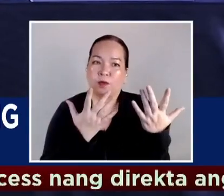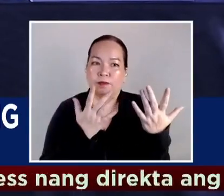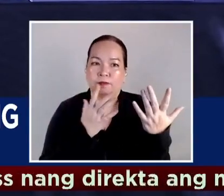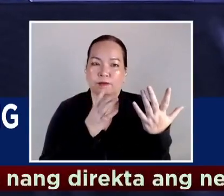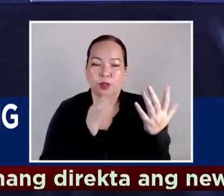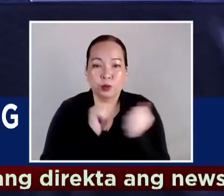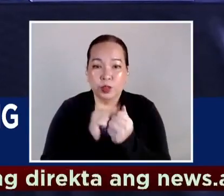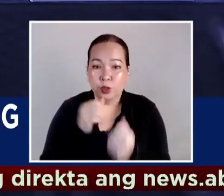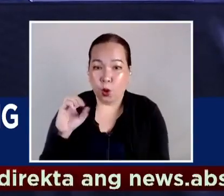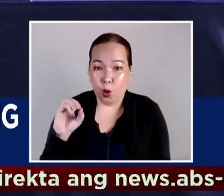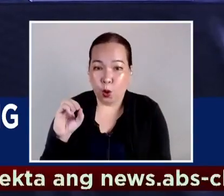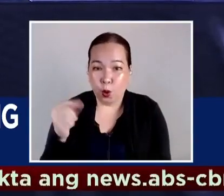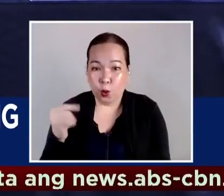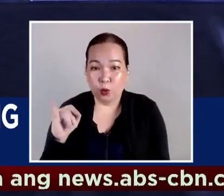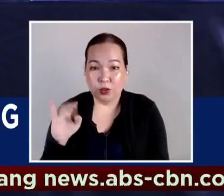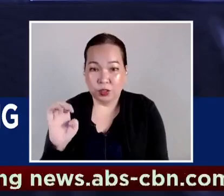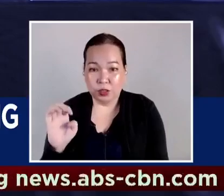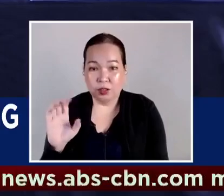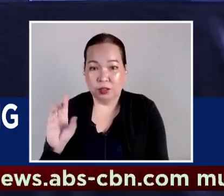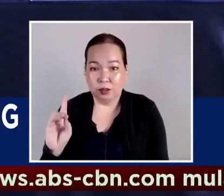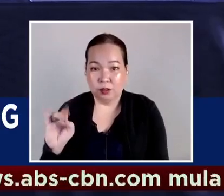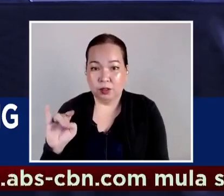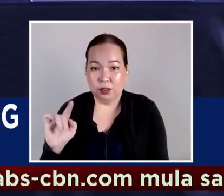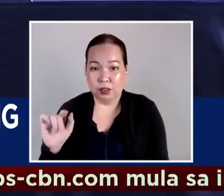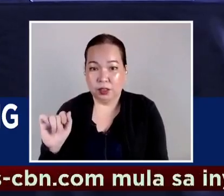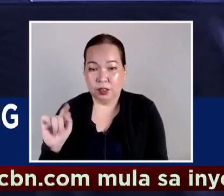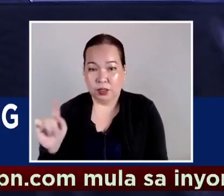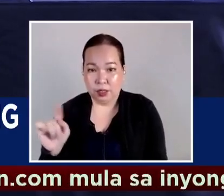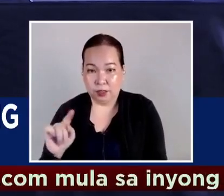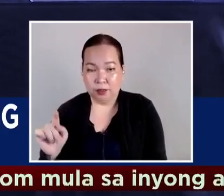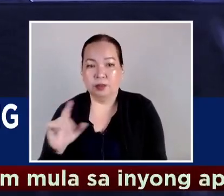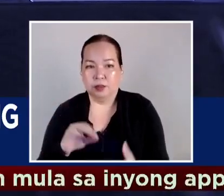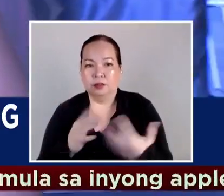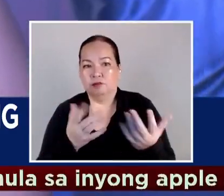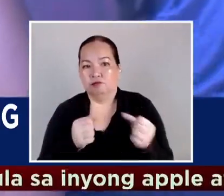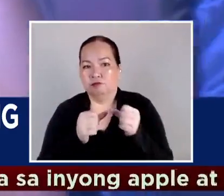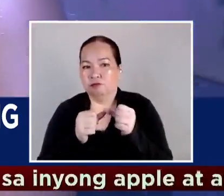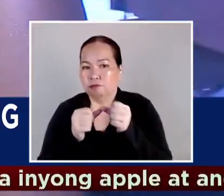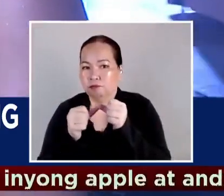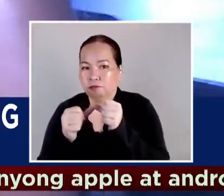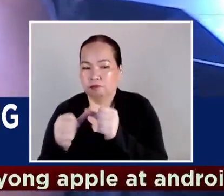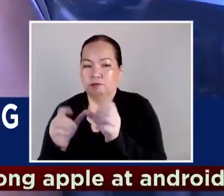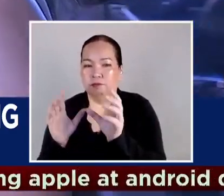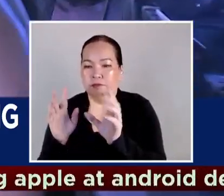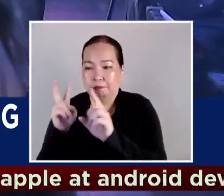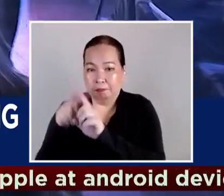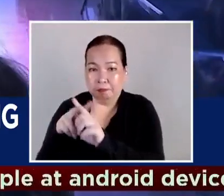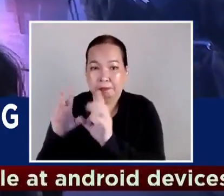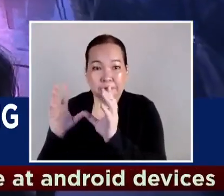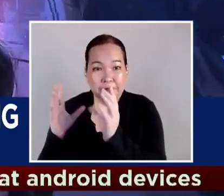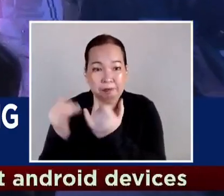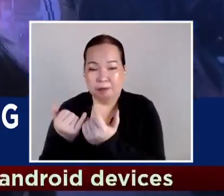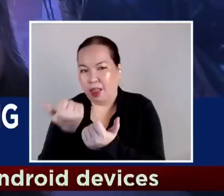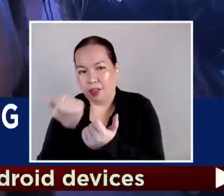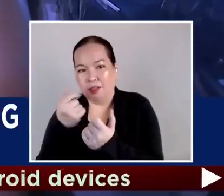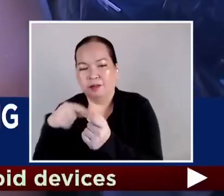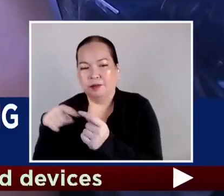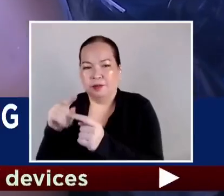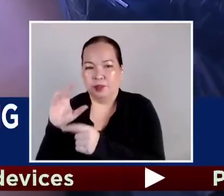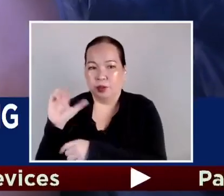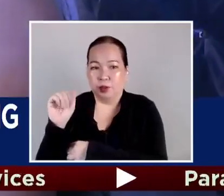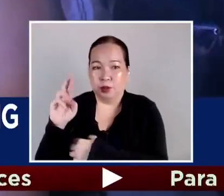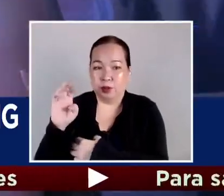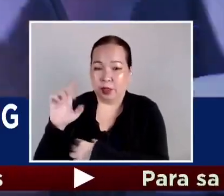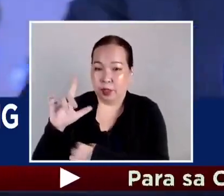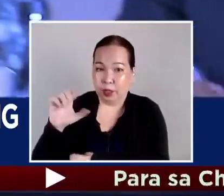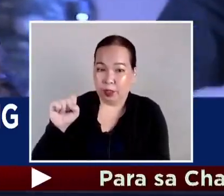OG Diaz at lilipat na sa Careless Music ni James Reid. Sa aming panayam sa aktres, Setyembre noong